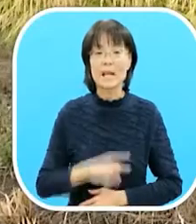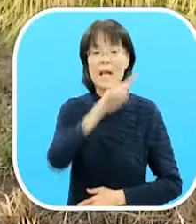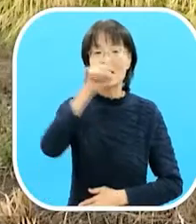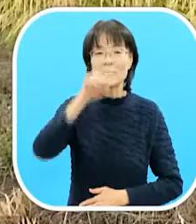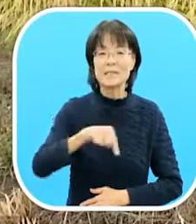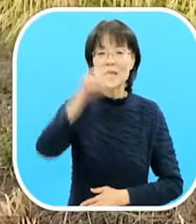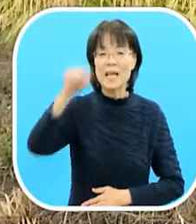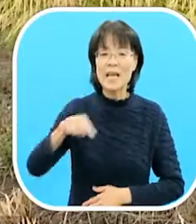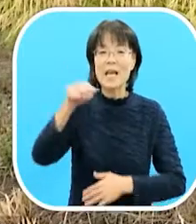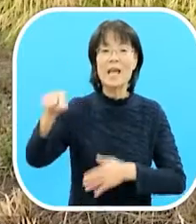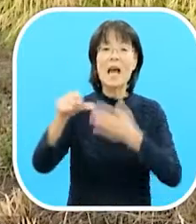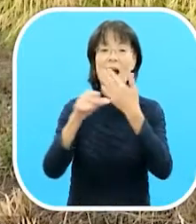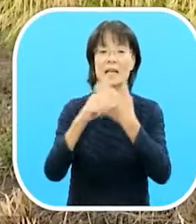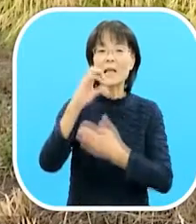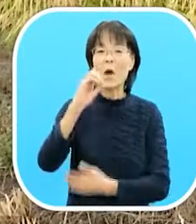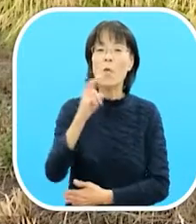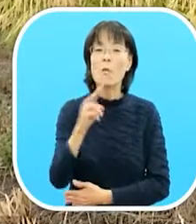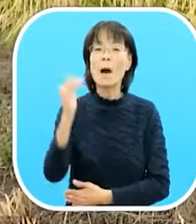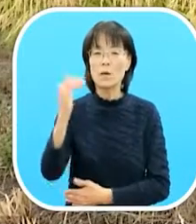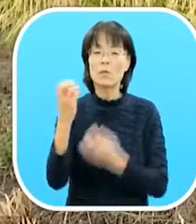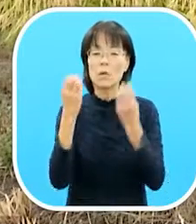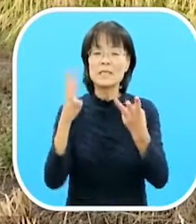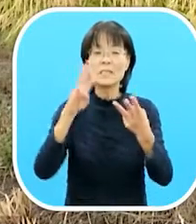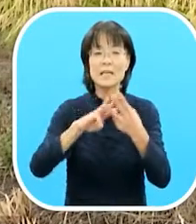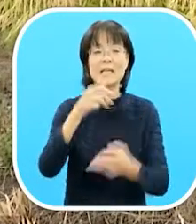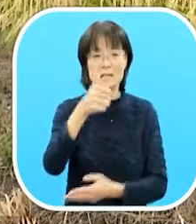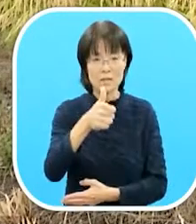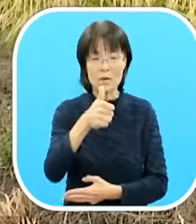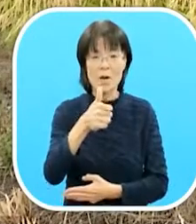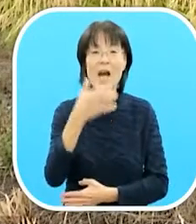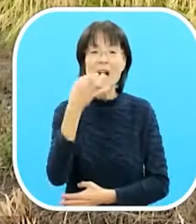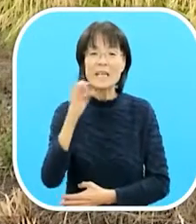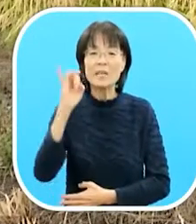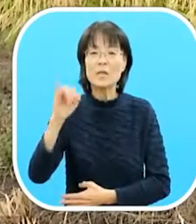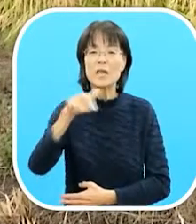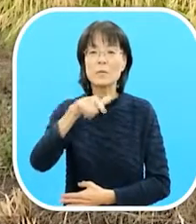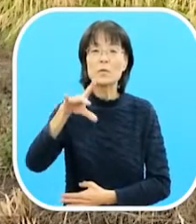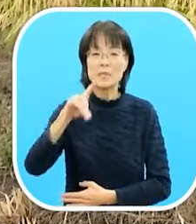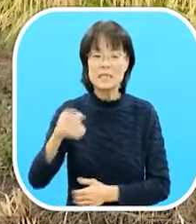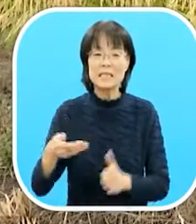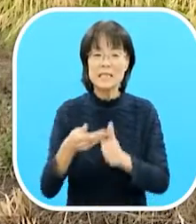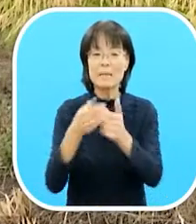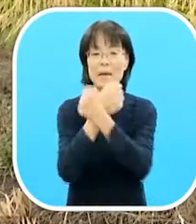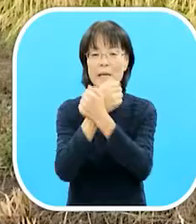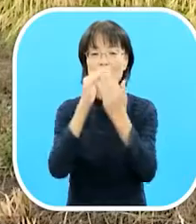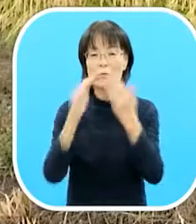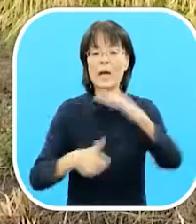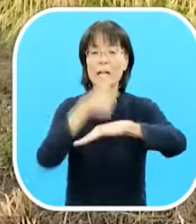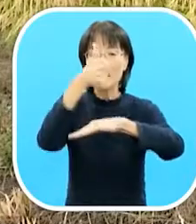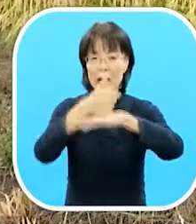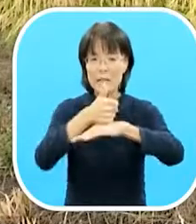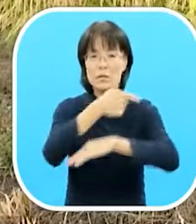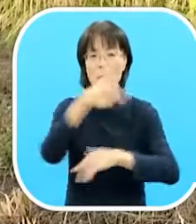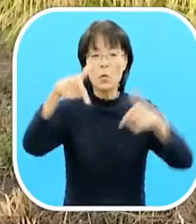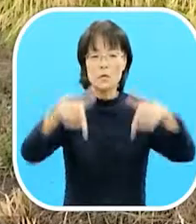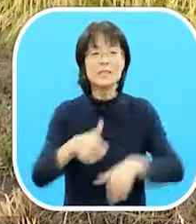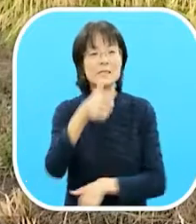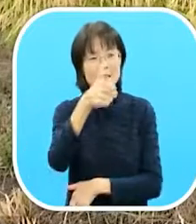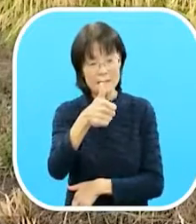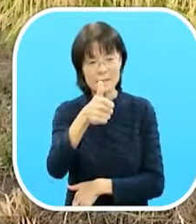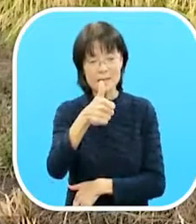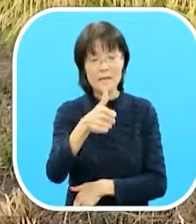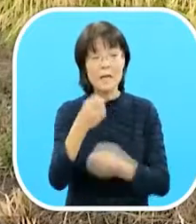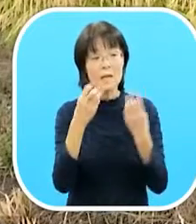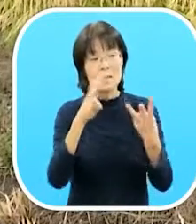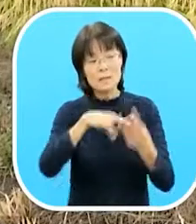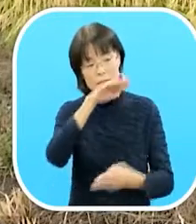JA 秋田小箱の新田晋作さんと金の息吹栽培研究会会長の大西茂雄さんです。早速